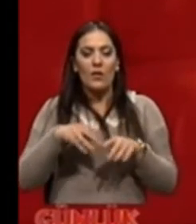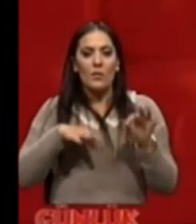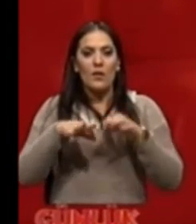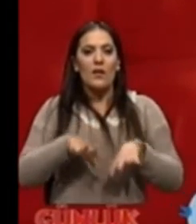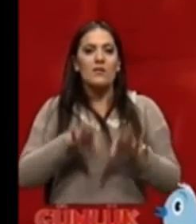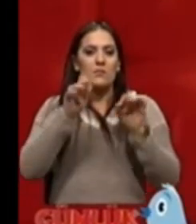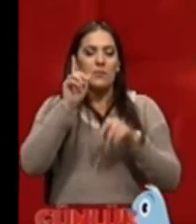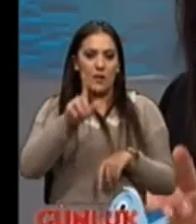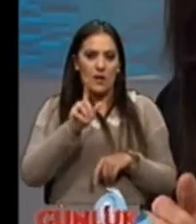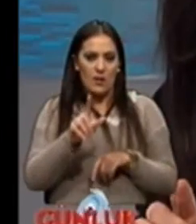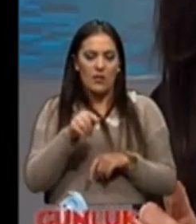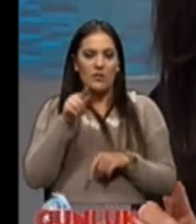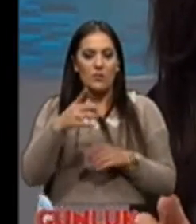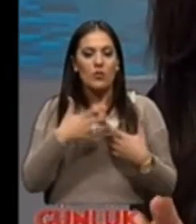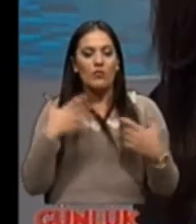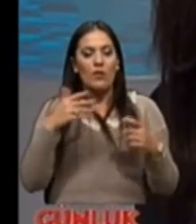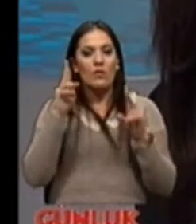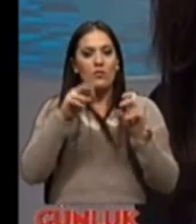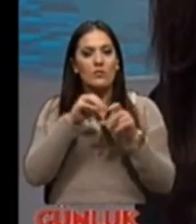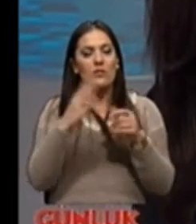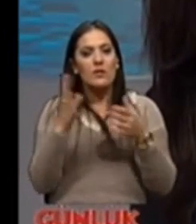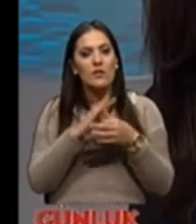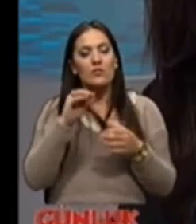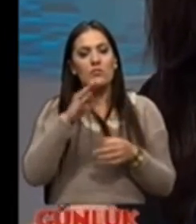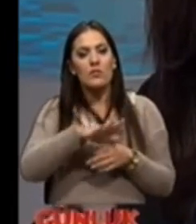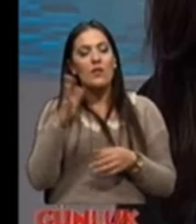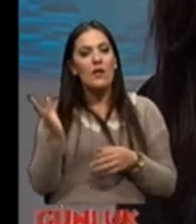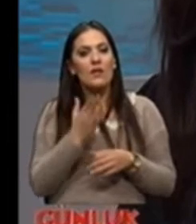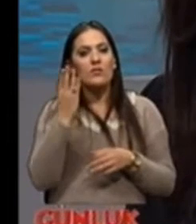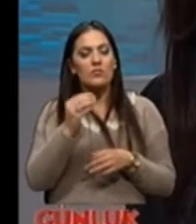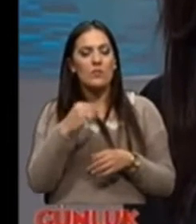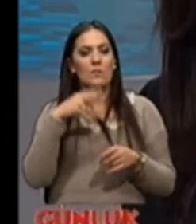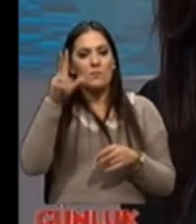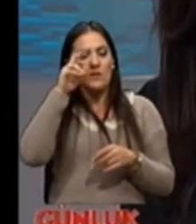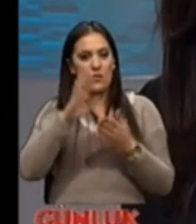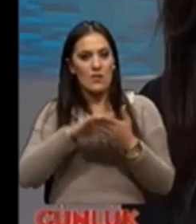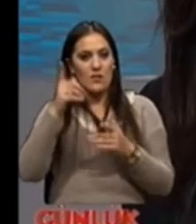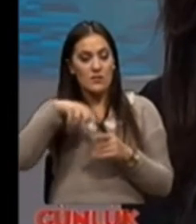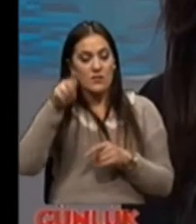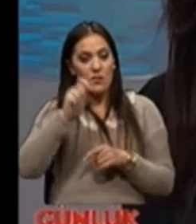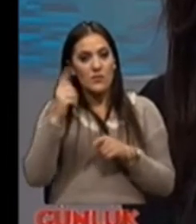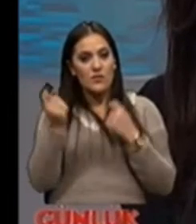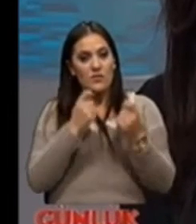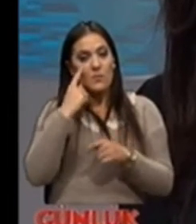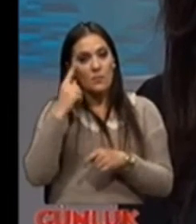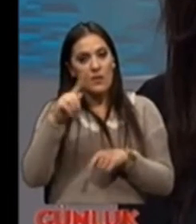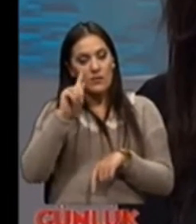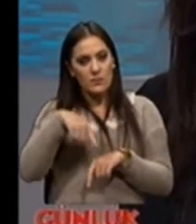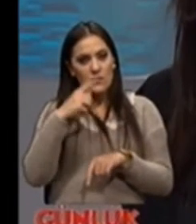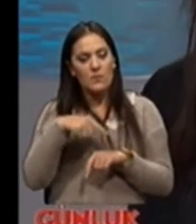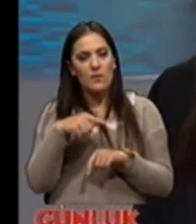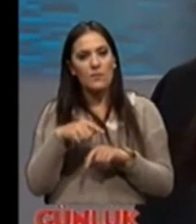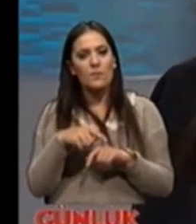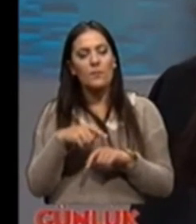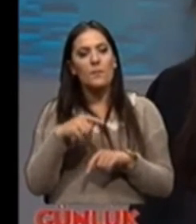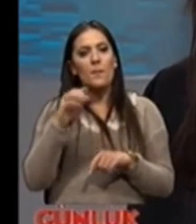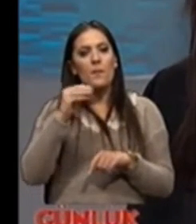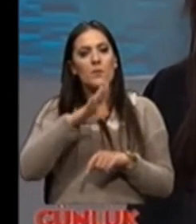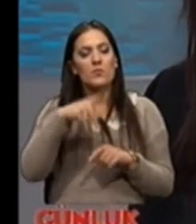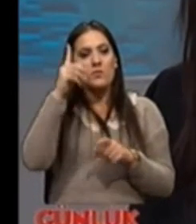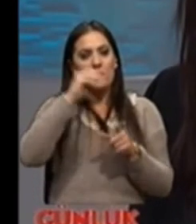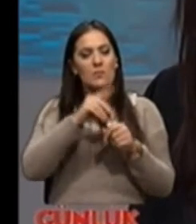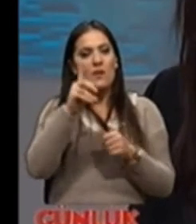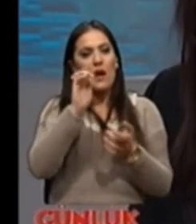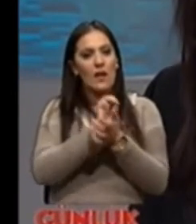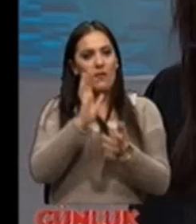şu güven konusuyla ilgili çocuklarda en çok işte psikolog arkadaşlarımızın da yaptığı çalışmalara baktığımızda çocuklar için bir aile var.